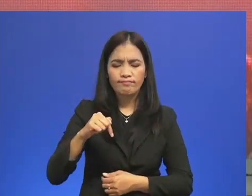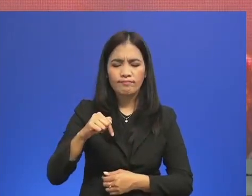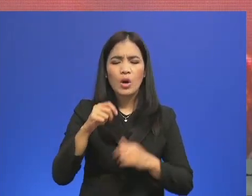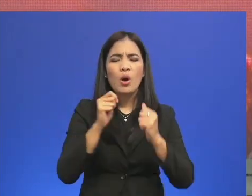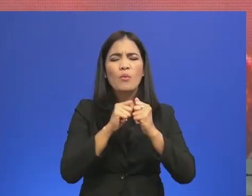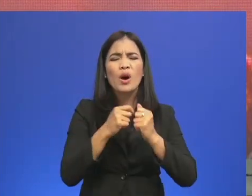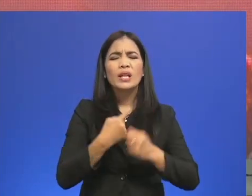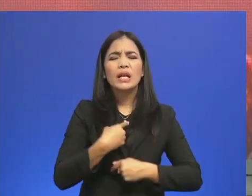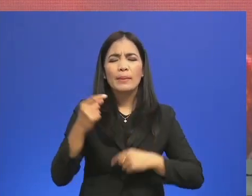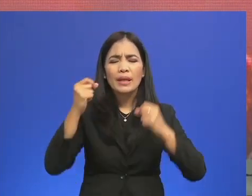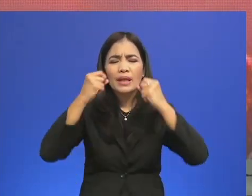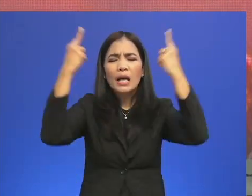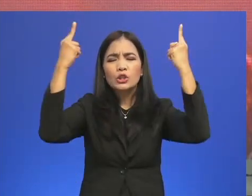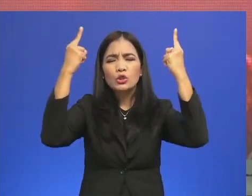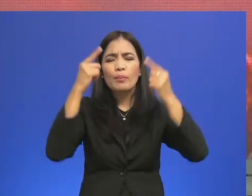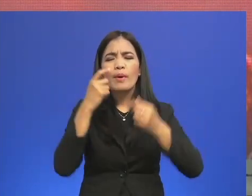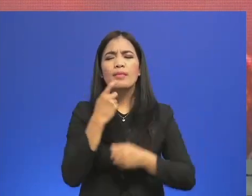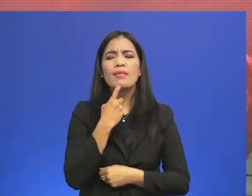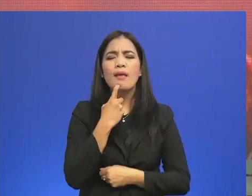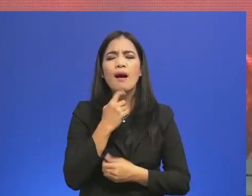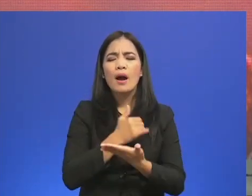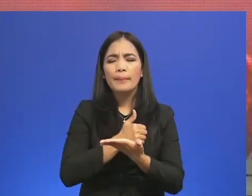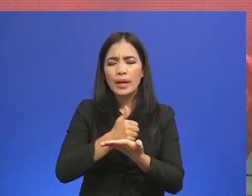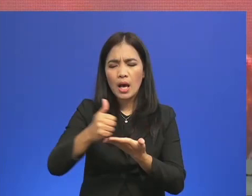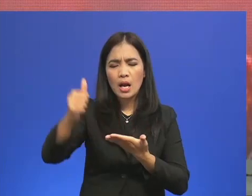kami takjub terhadap kebenaran-Mu, Bapa.